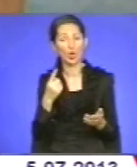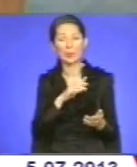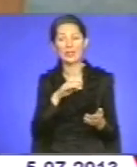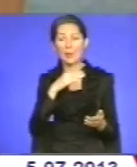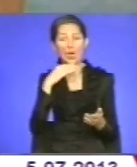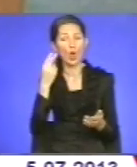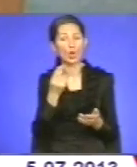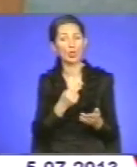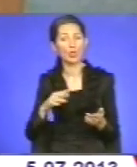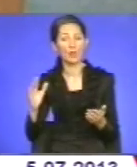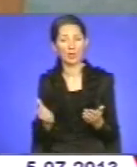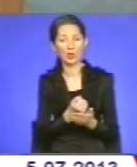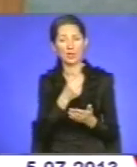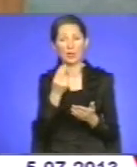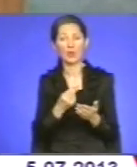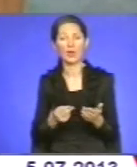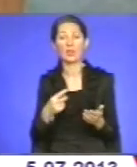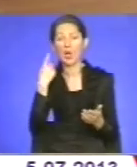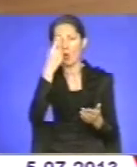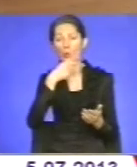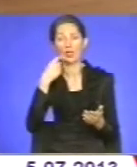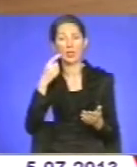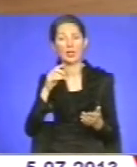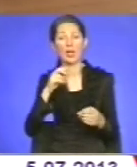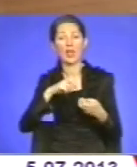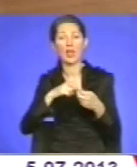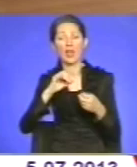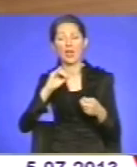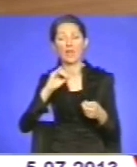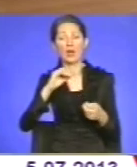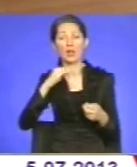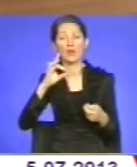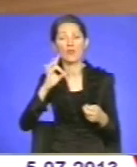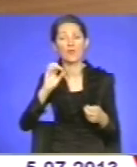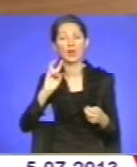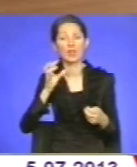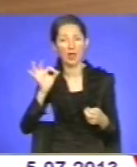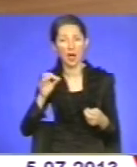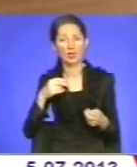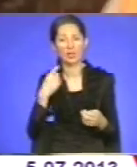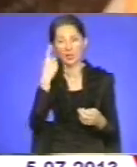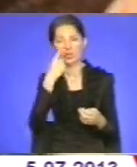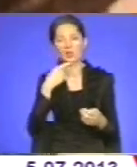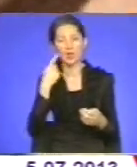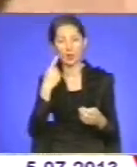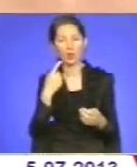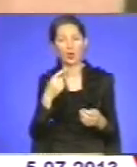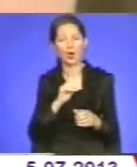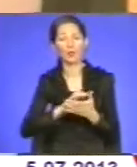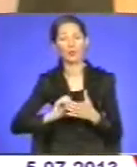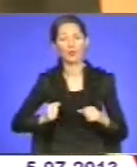вдалося намалювати портрет Івана Франка з натури. Юліан Панькевич товаришував із Володимиром Гнатюком, оформлював